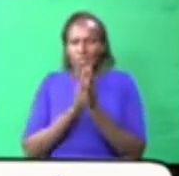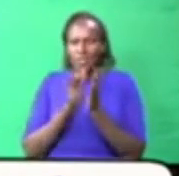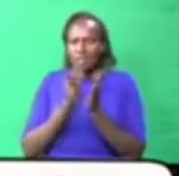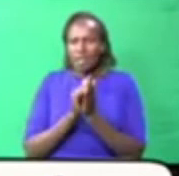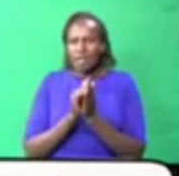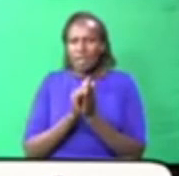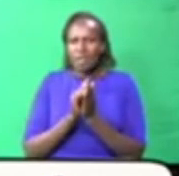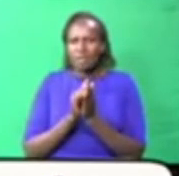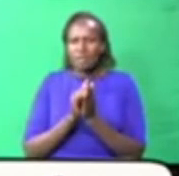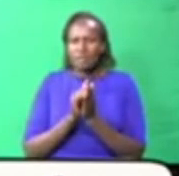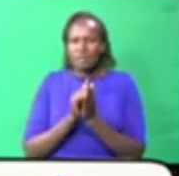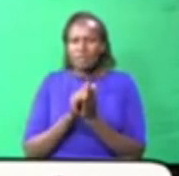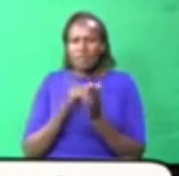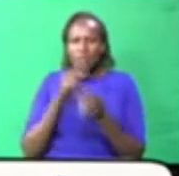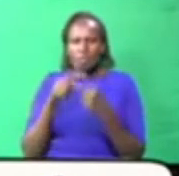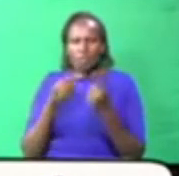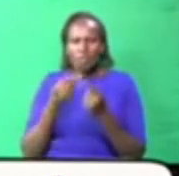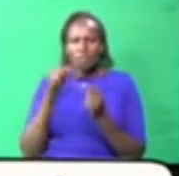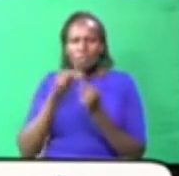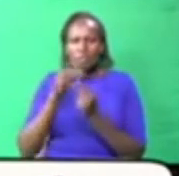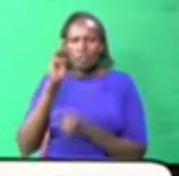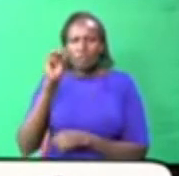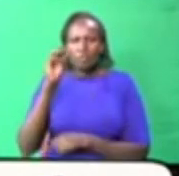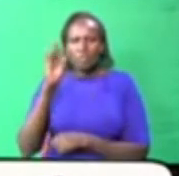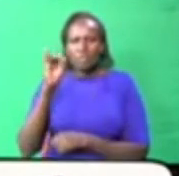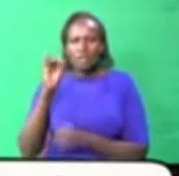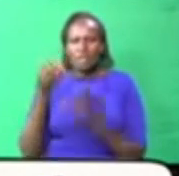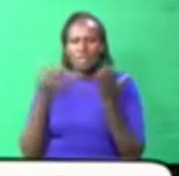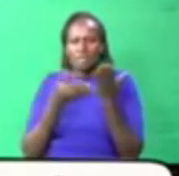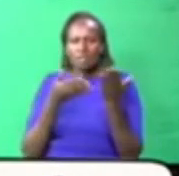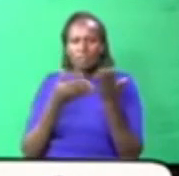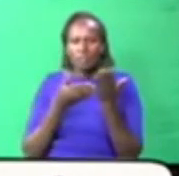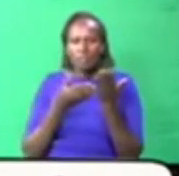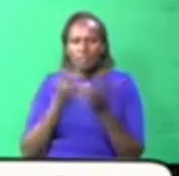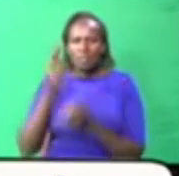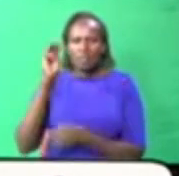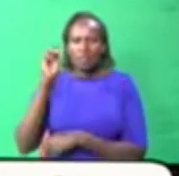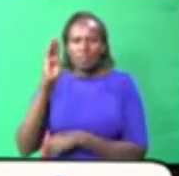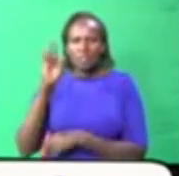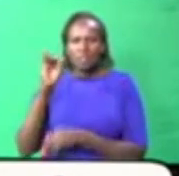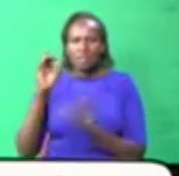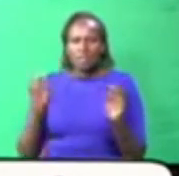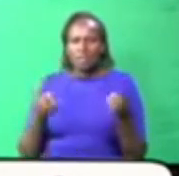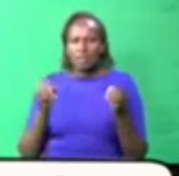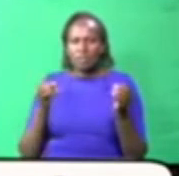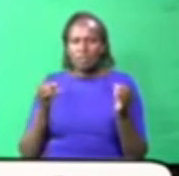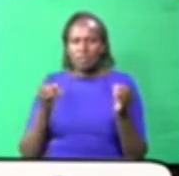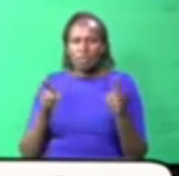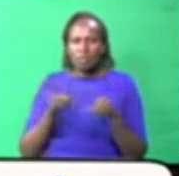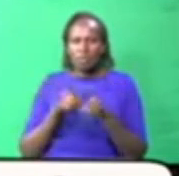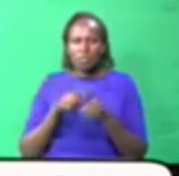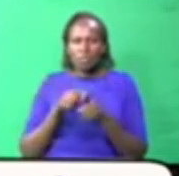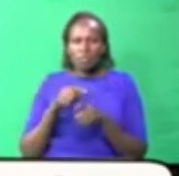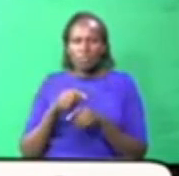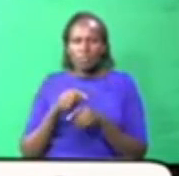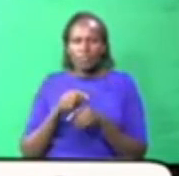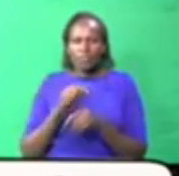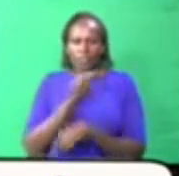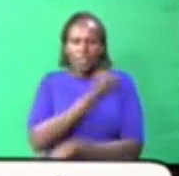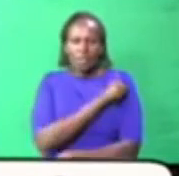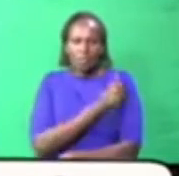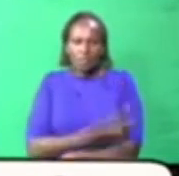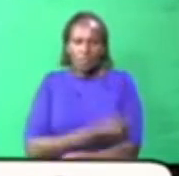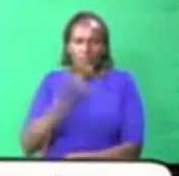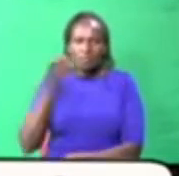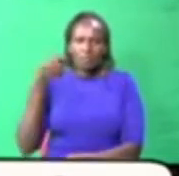tune in to MBCI Television, MBCI Radio, kwenye platform ya Apostle John Kimani William